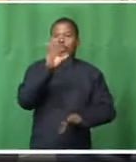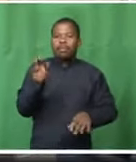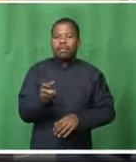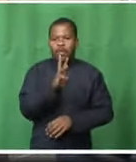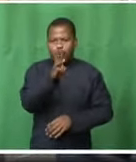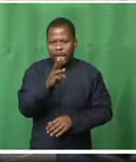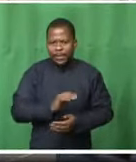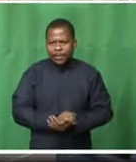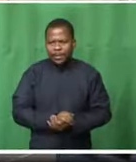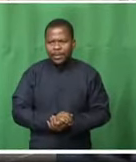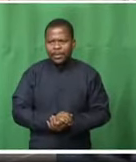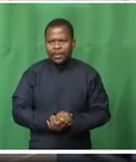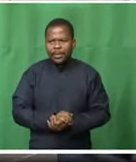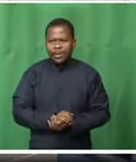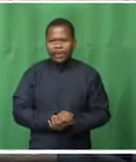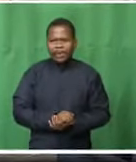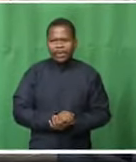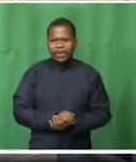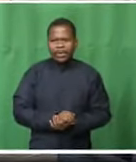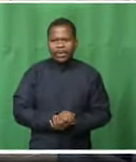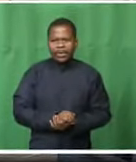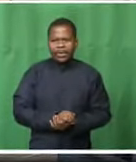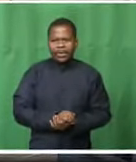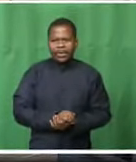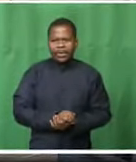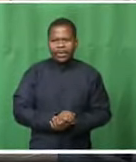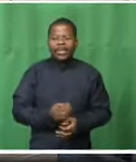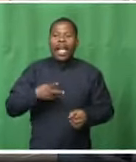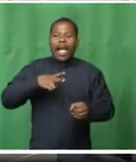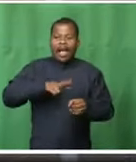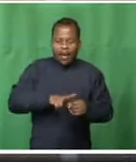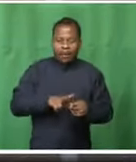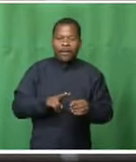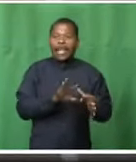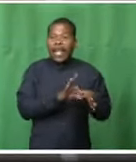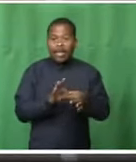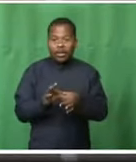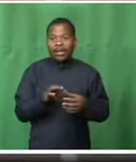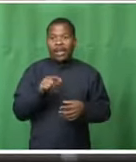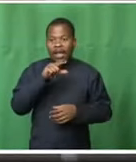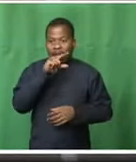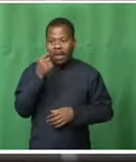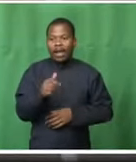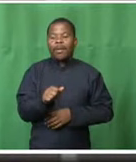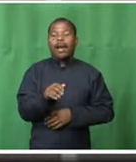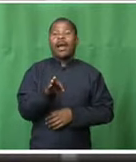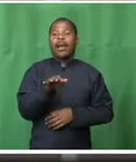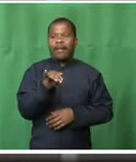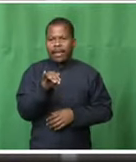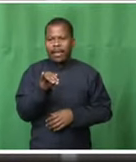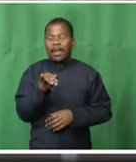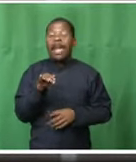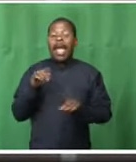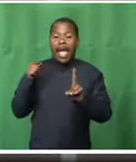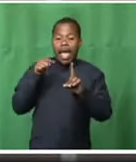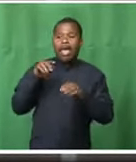nakulena ke yaka Artfi kakhulu yona ibuke ukuqinisa tinhlangano le development